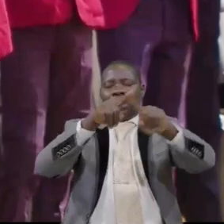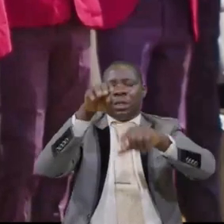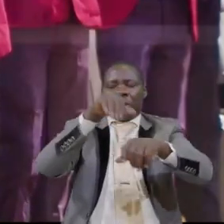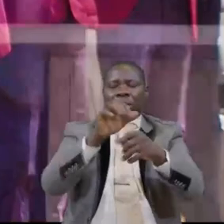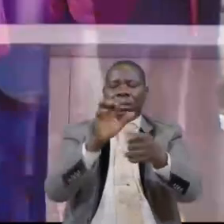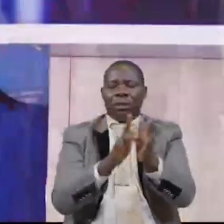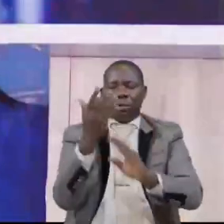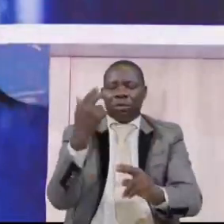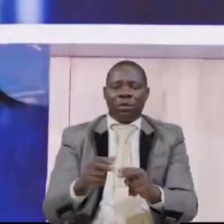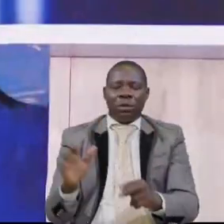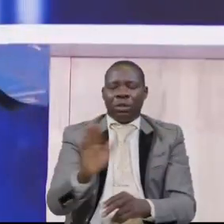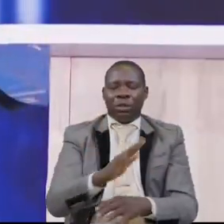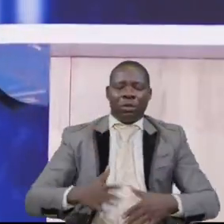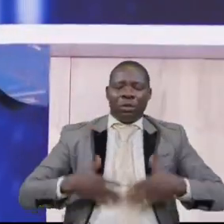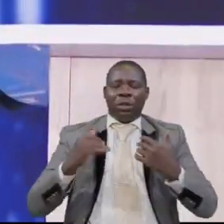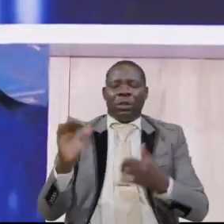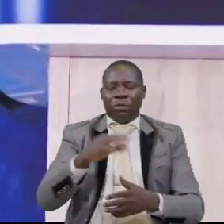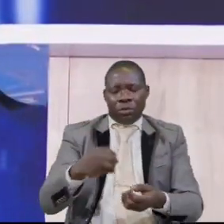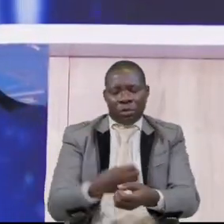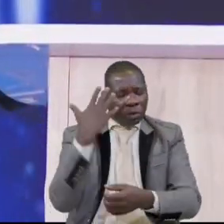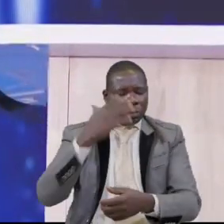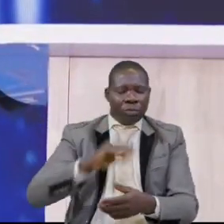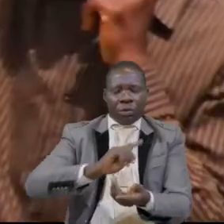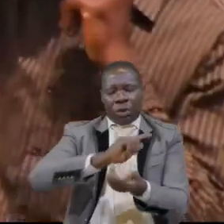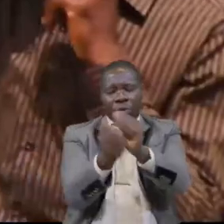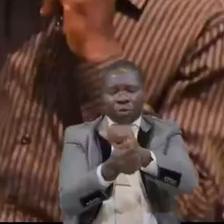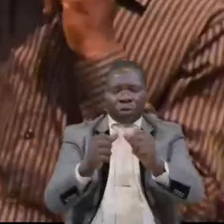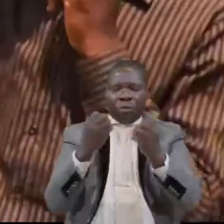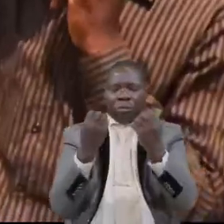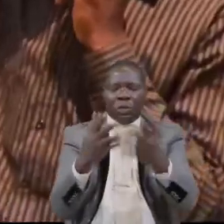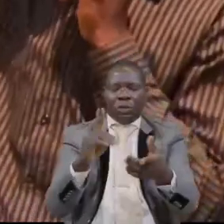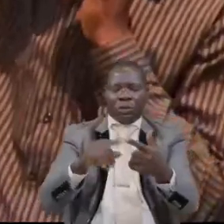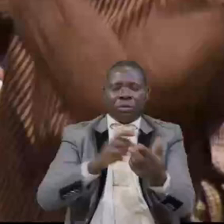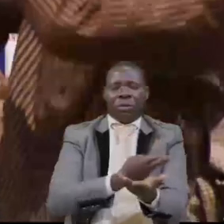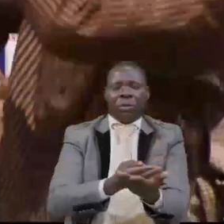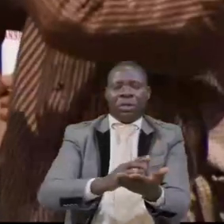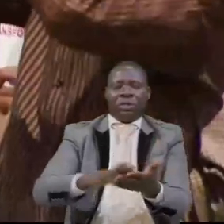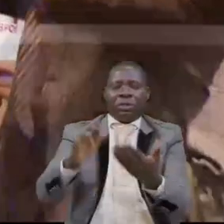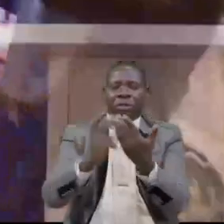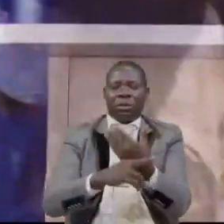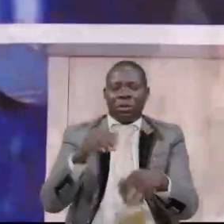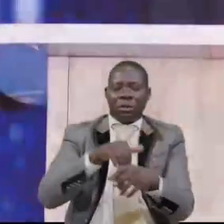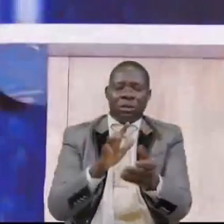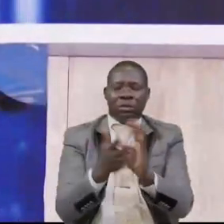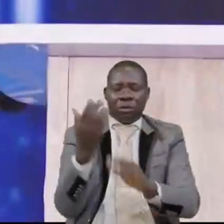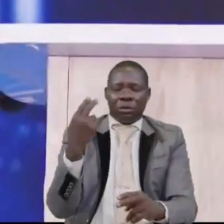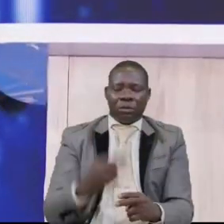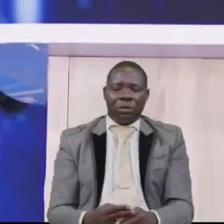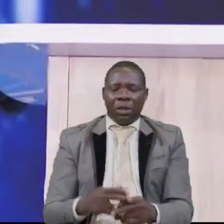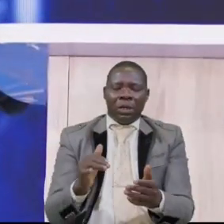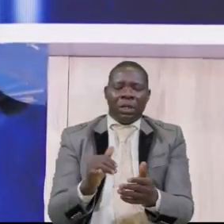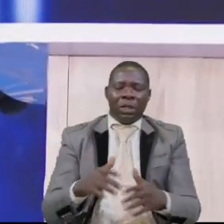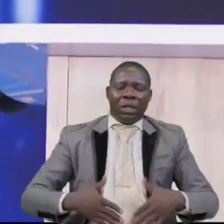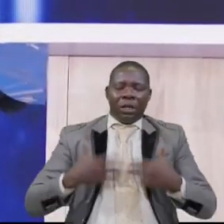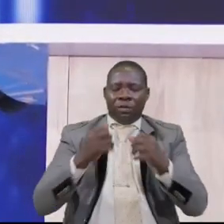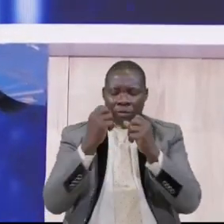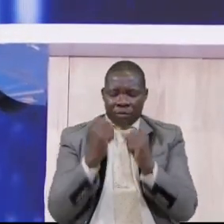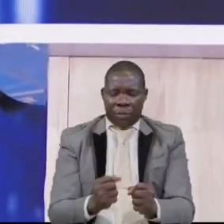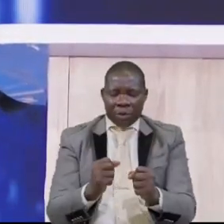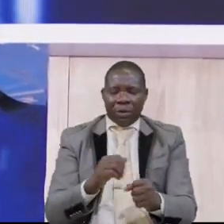votre influence conduiront plusieurs à la justice. La vie de force, la vie de puissance, la